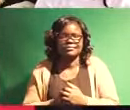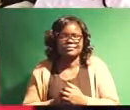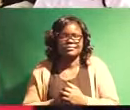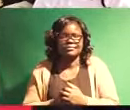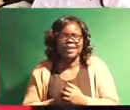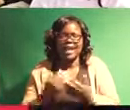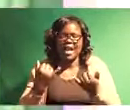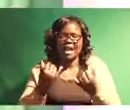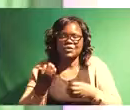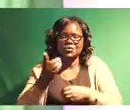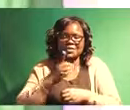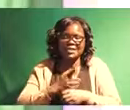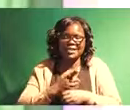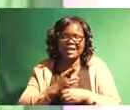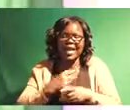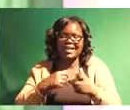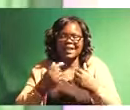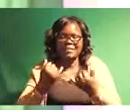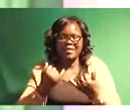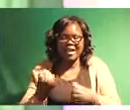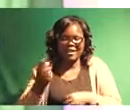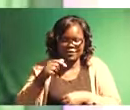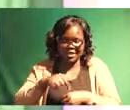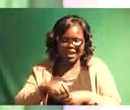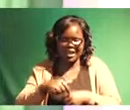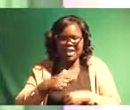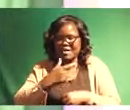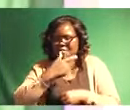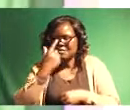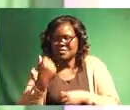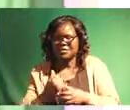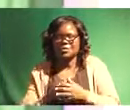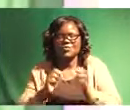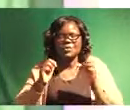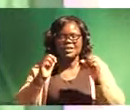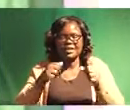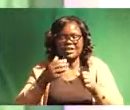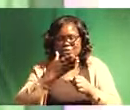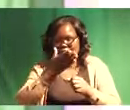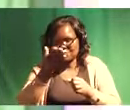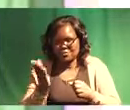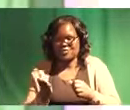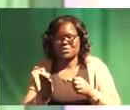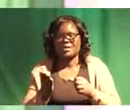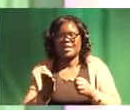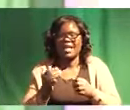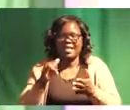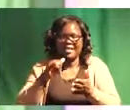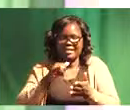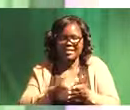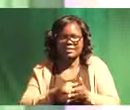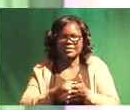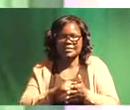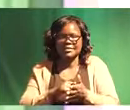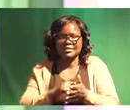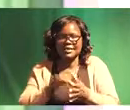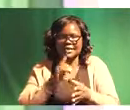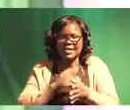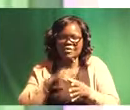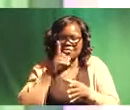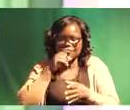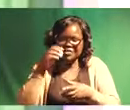Na leo mimi nimerudi hapa kwa sababu tulikubaliana na nyinyi ya kwamba